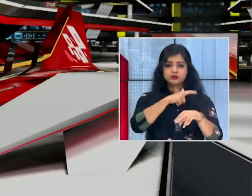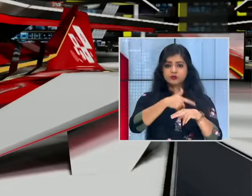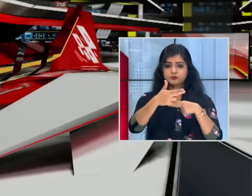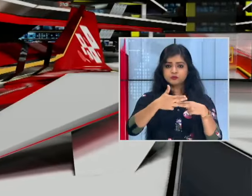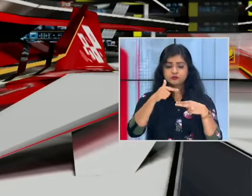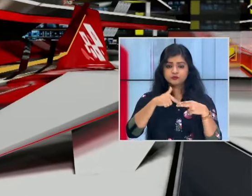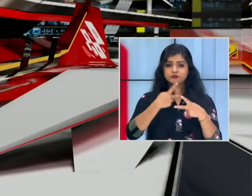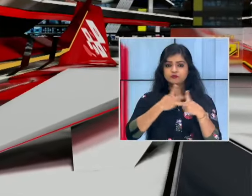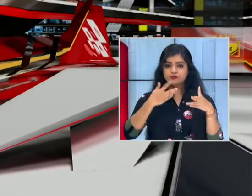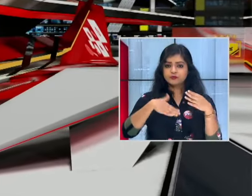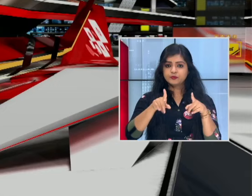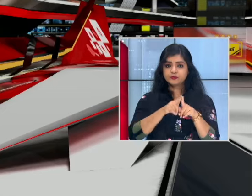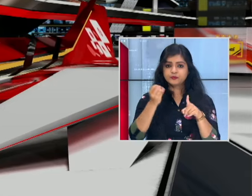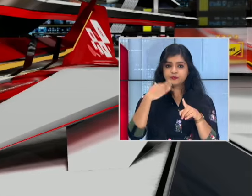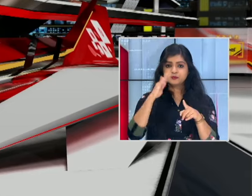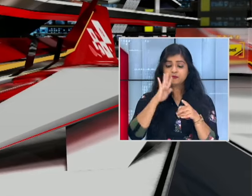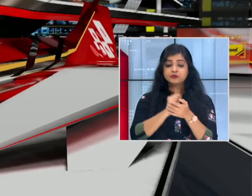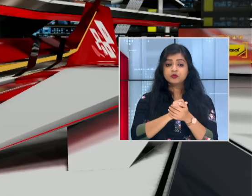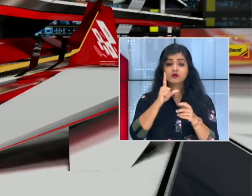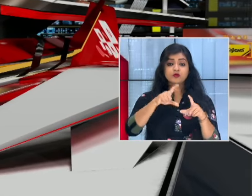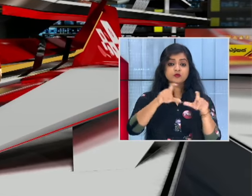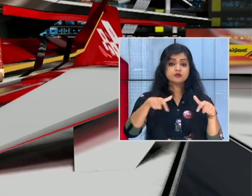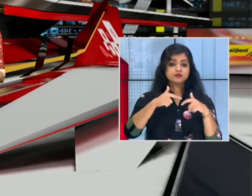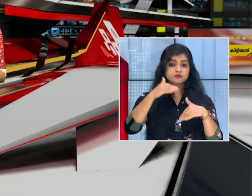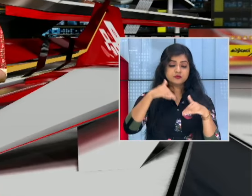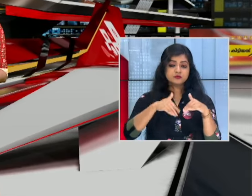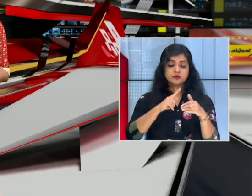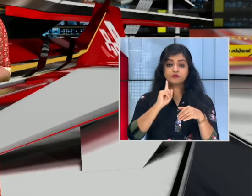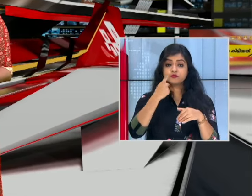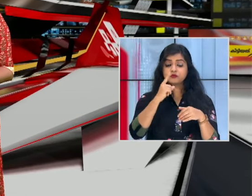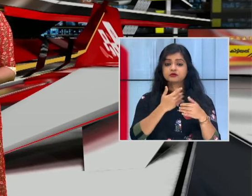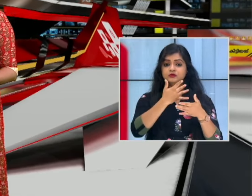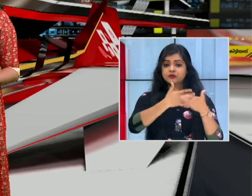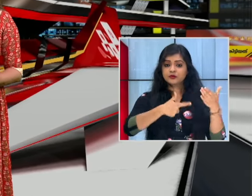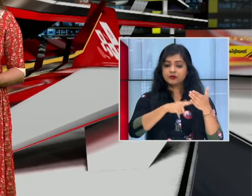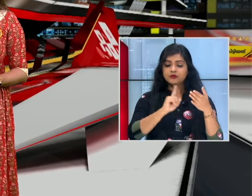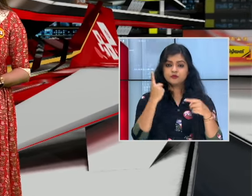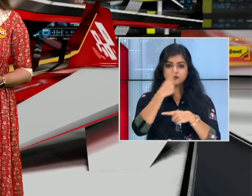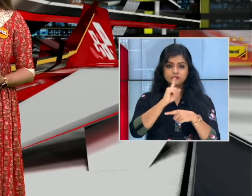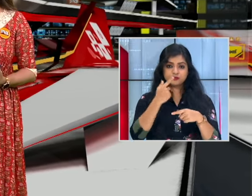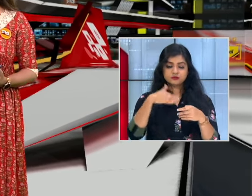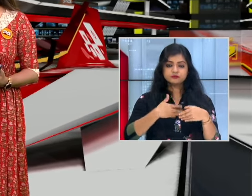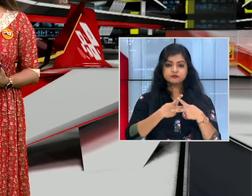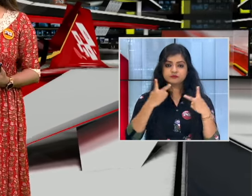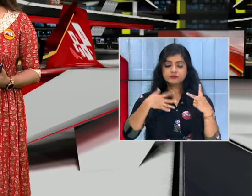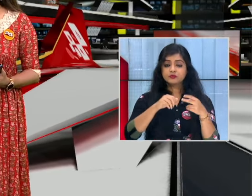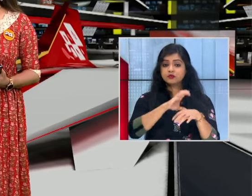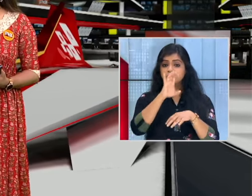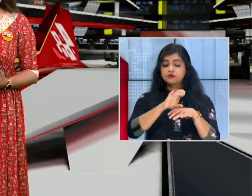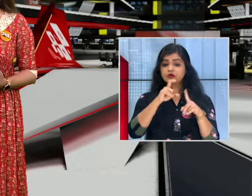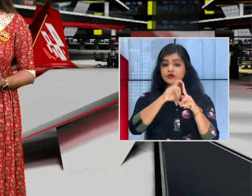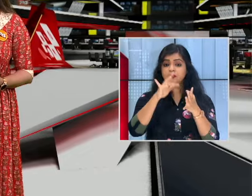തന്നെ പുറത്തിറങ്ങുമെന്നാണ് കരുതുന്നത്. ലോക്സഭാ തെരഞ്ഞെടുപ്പിന് ആദ്യഘട്ട സ്ഥാനാർത്ഥി പട്ടികയാകും ഇന്ന് പുറത്തിറങ്ങുക. വൈകിട്ട്